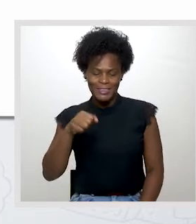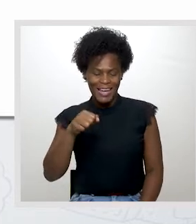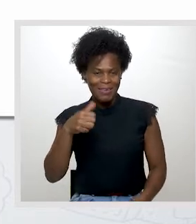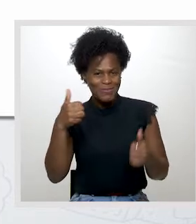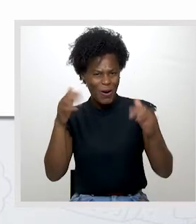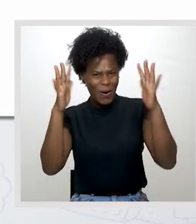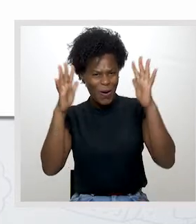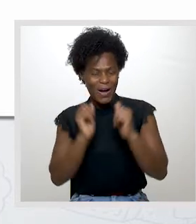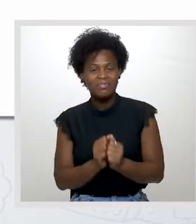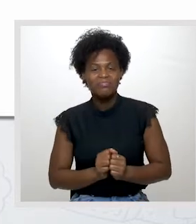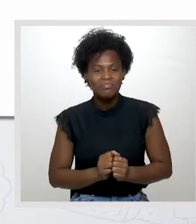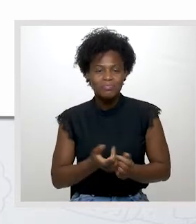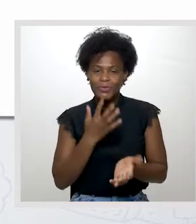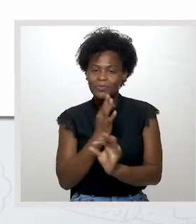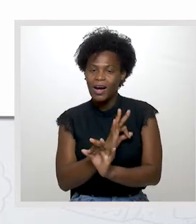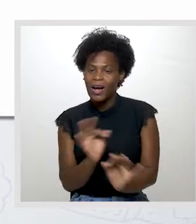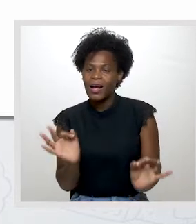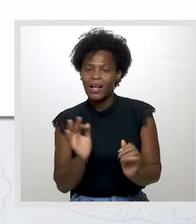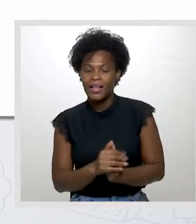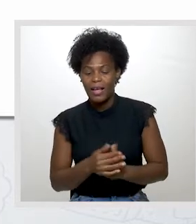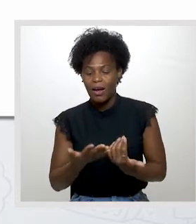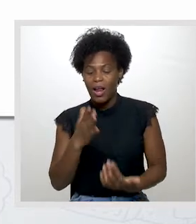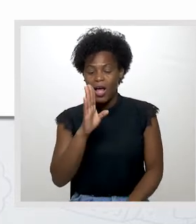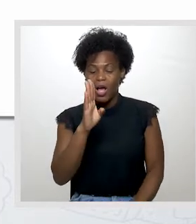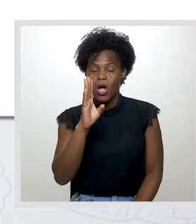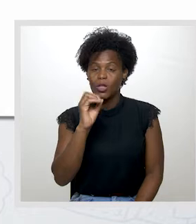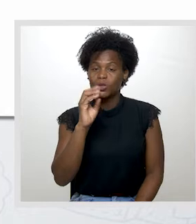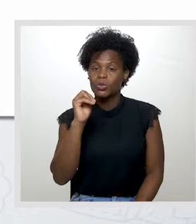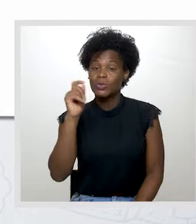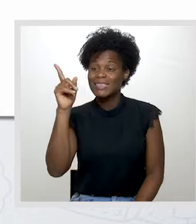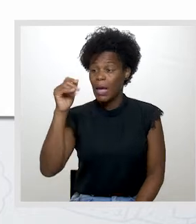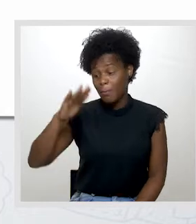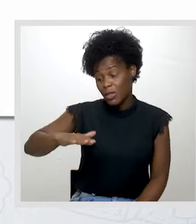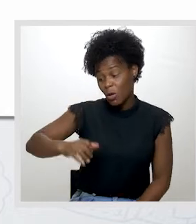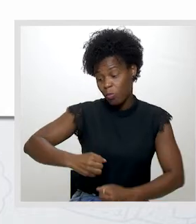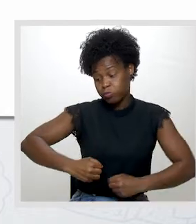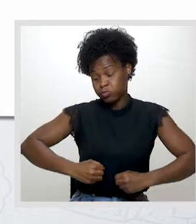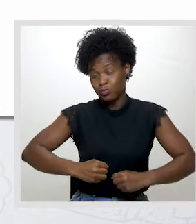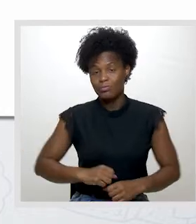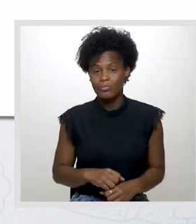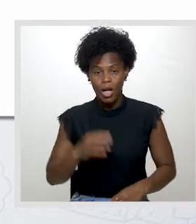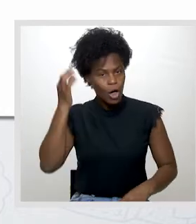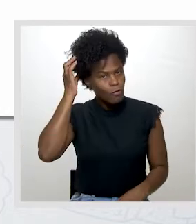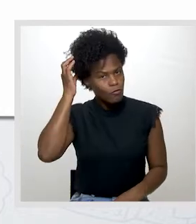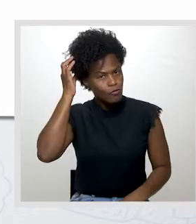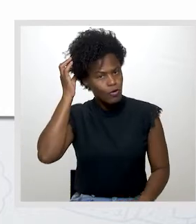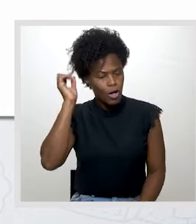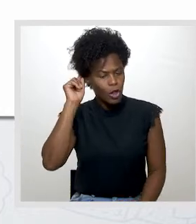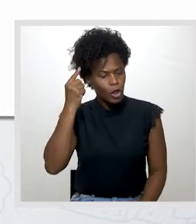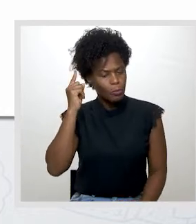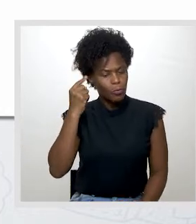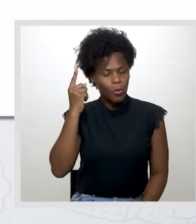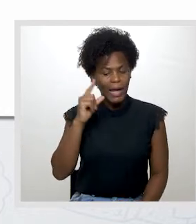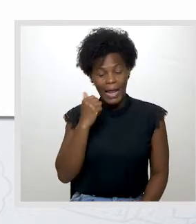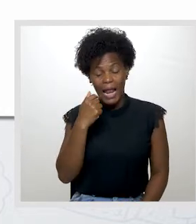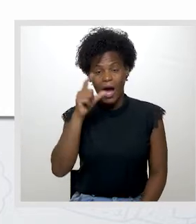Super, excellent. Et José est petit et gros. Ses cheveux sont crépus et